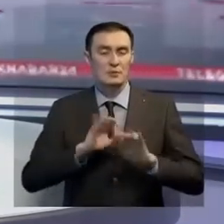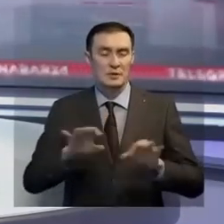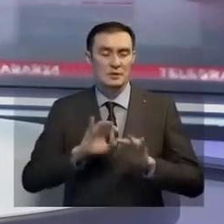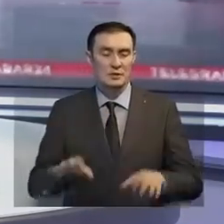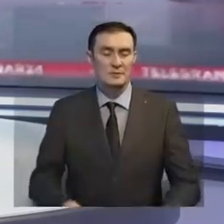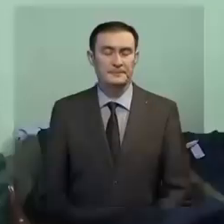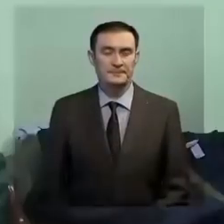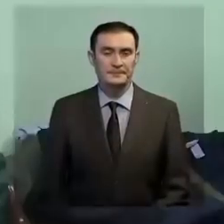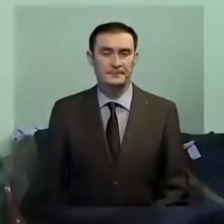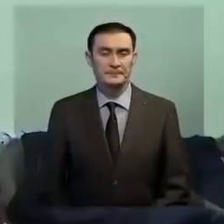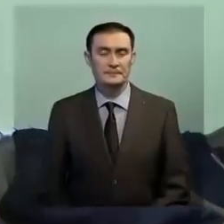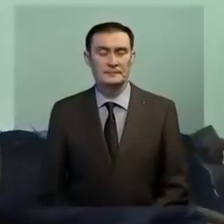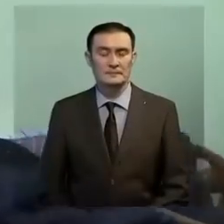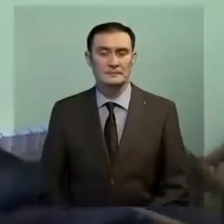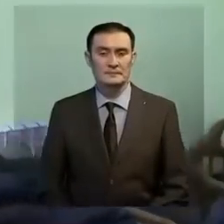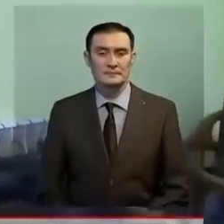материале.